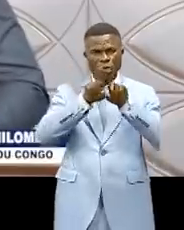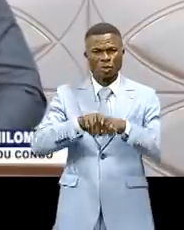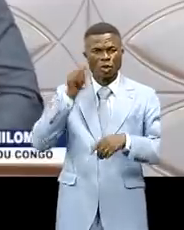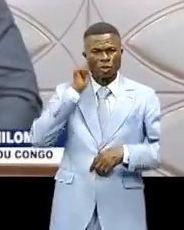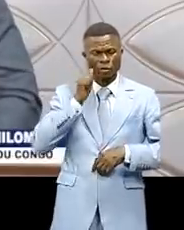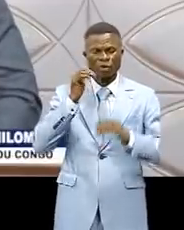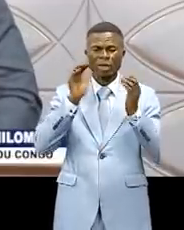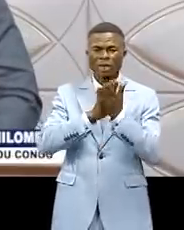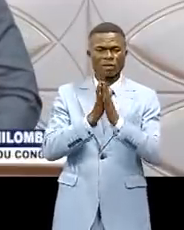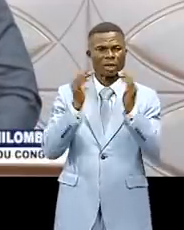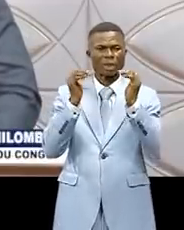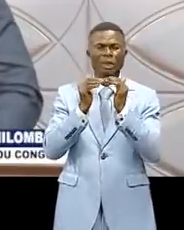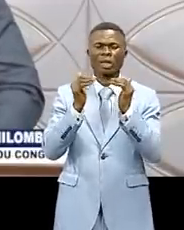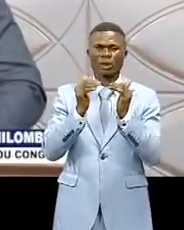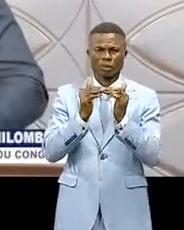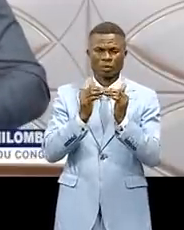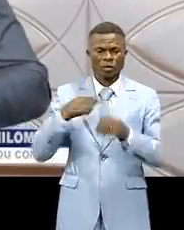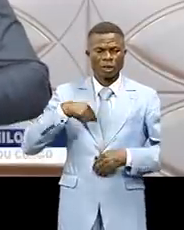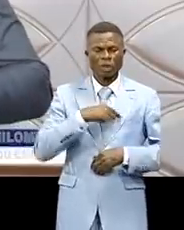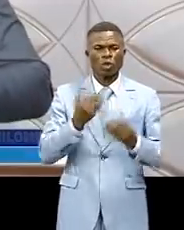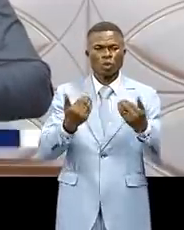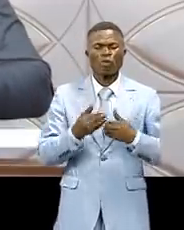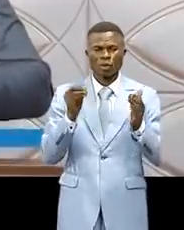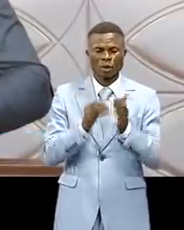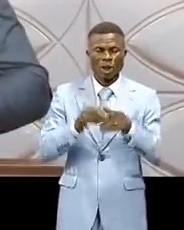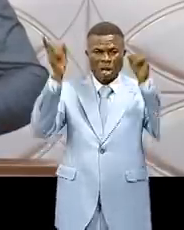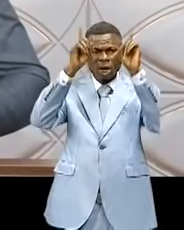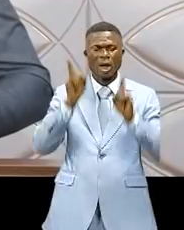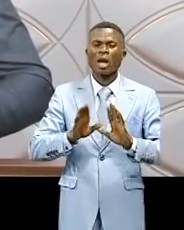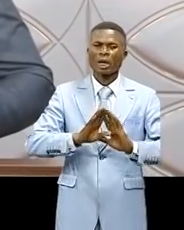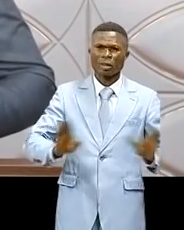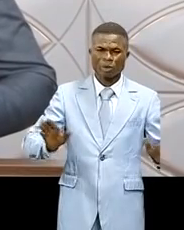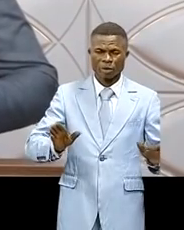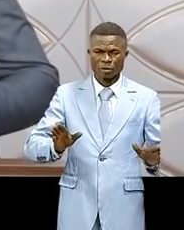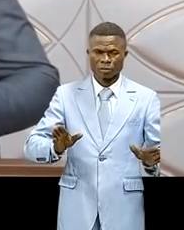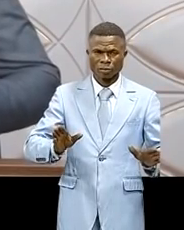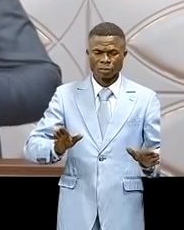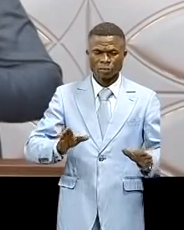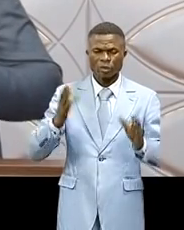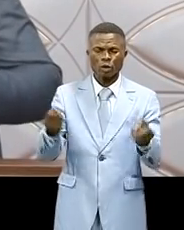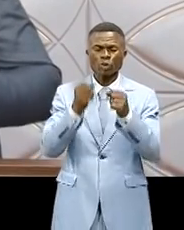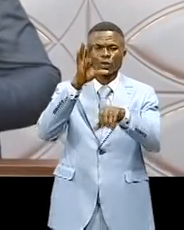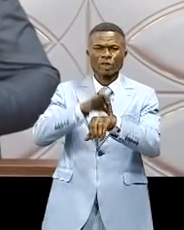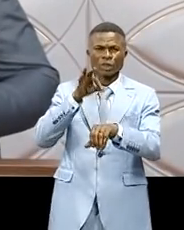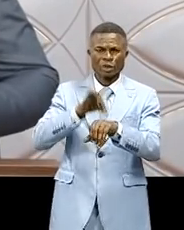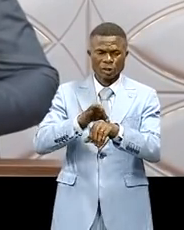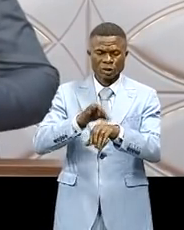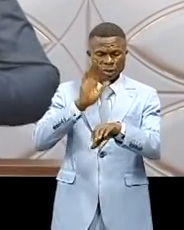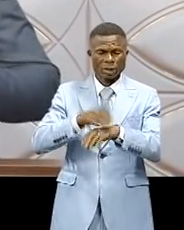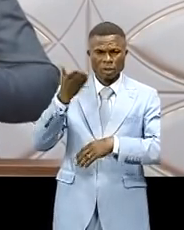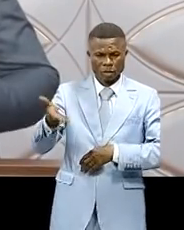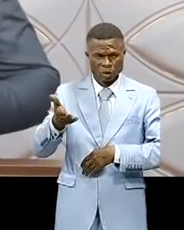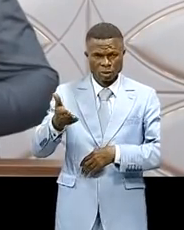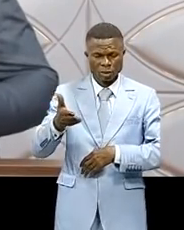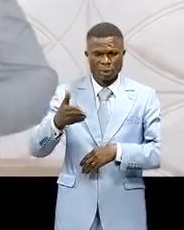égalité nous voulons enfin une afrique capable de saisir les opportunités qui se présentent à elle sur la